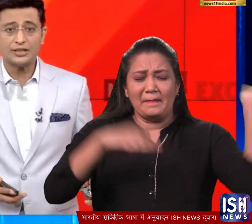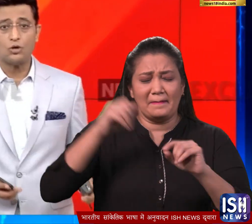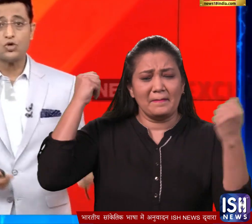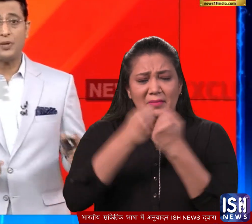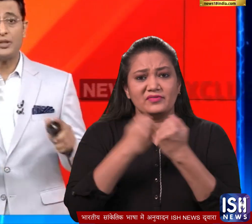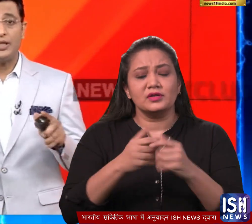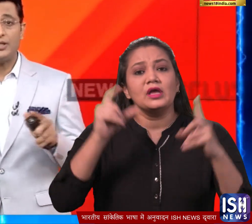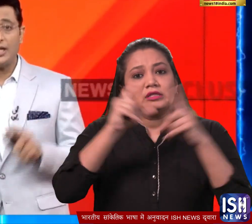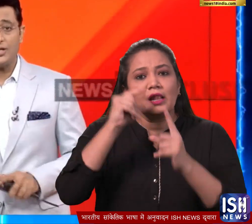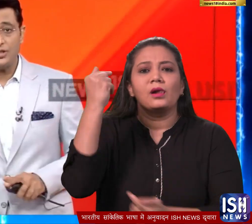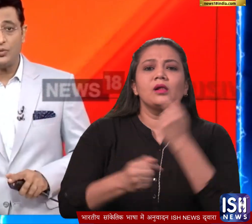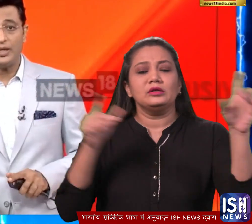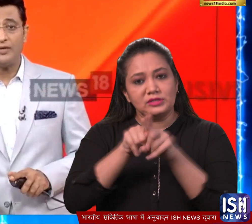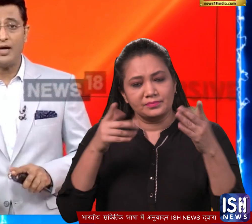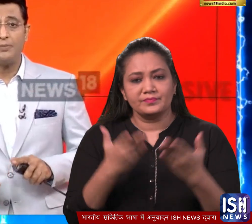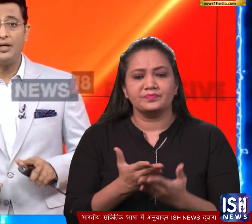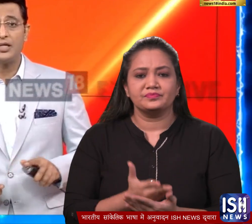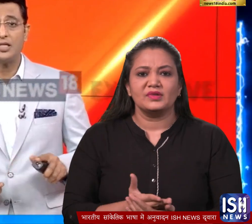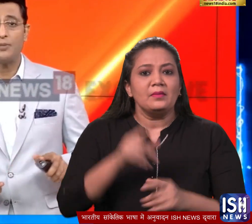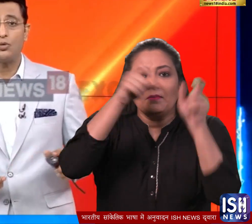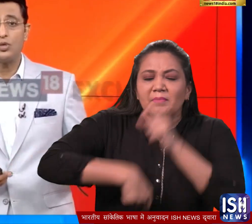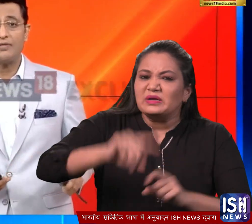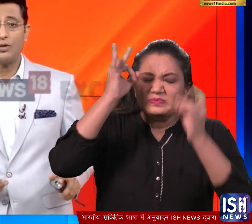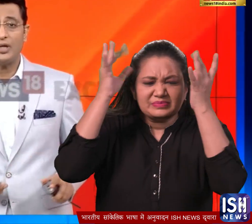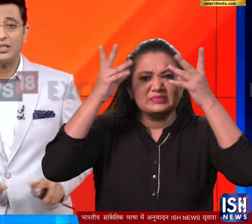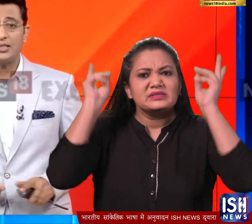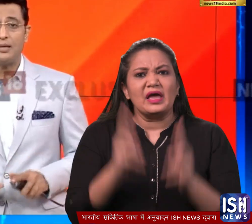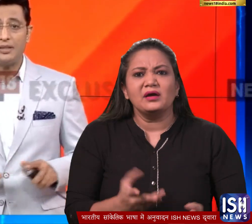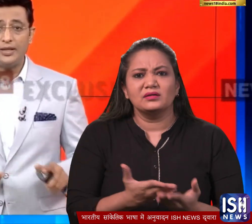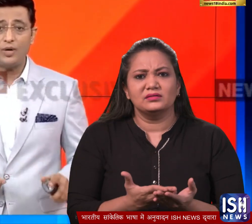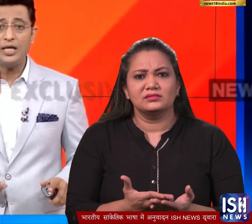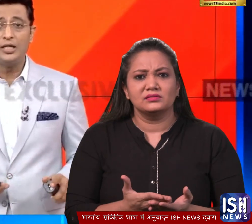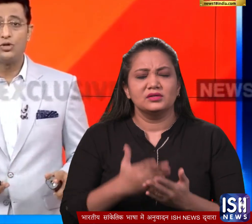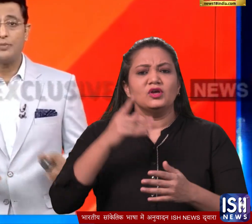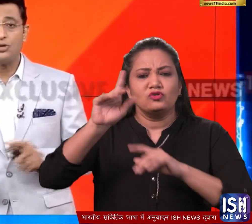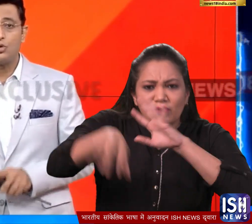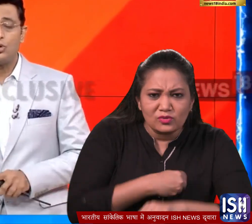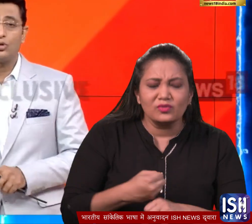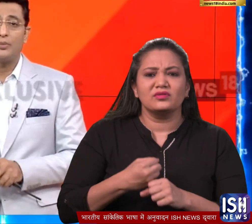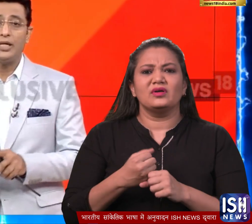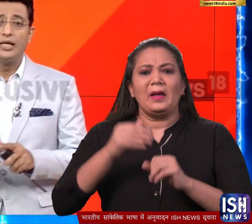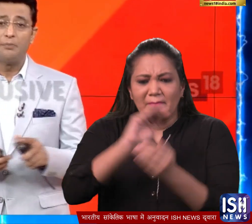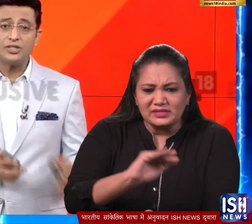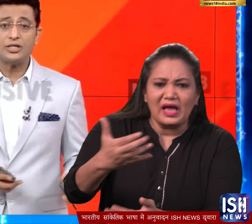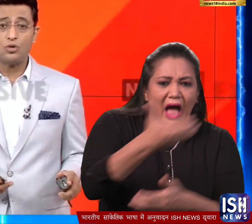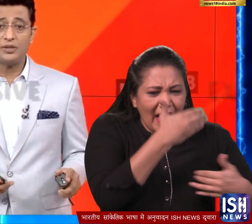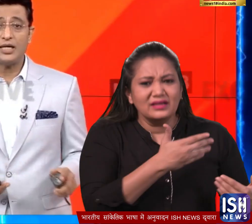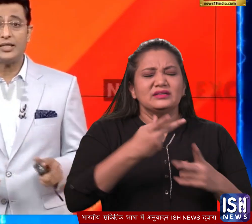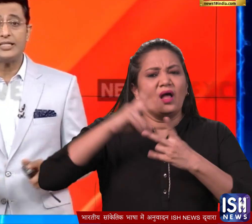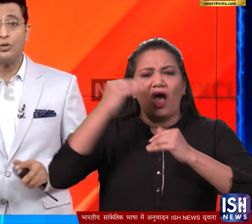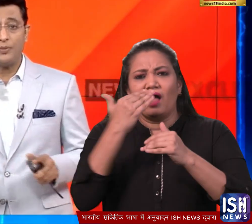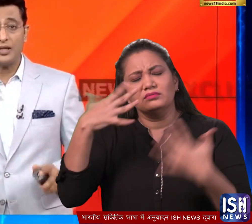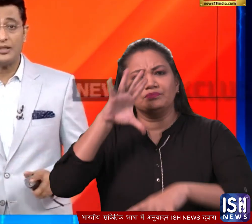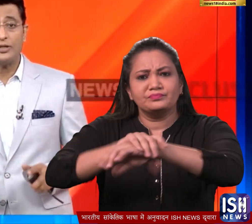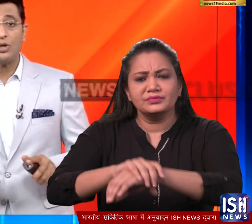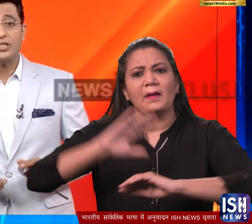बवाल मचा था और उस पर दिल्ली तक राजनीति हुई, लेकिन वहां भीड़ के सिर पर खून सवार होने का सिलसिला बंद नहीं हुआ। जो कभी चोर तो कभी बच्चा चोर बताकर